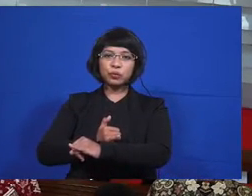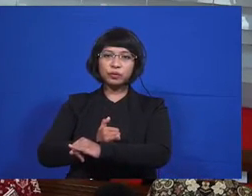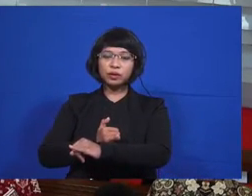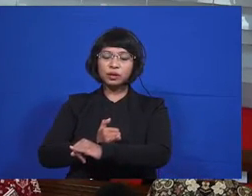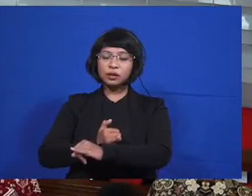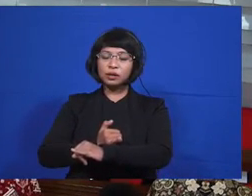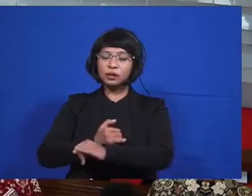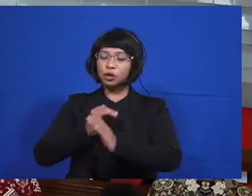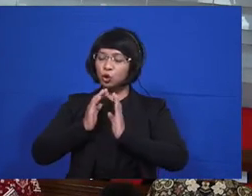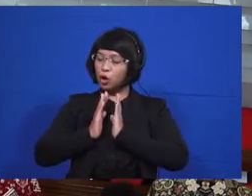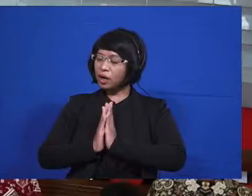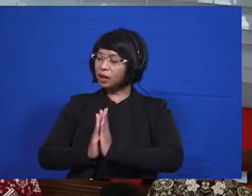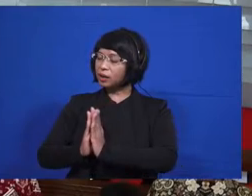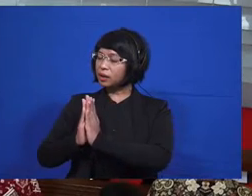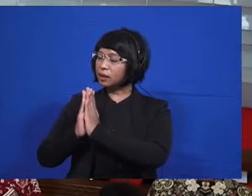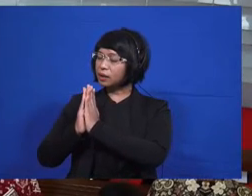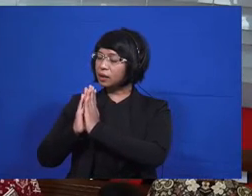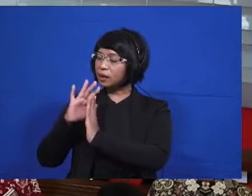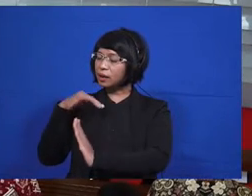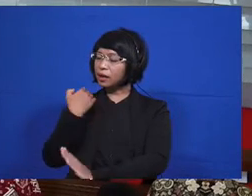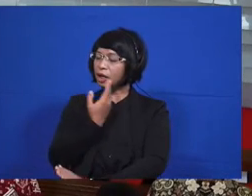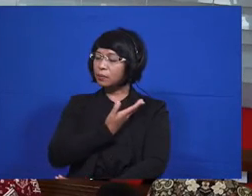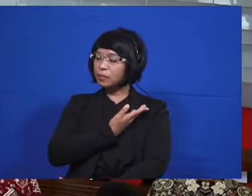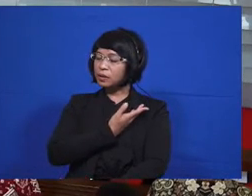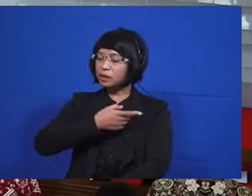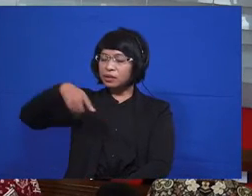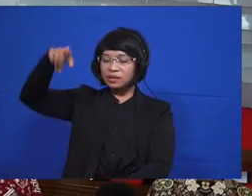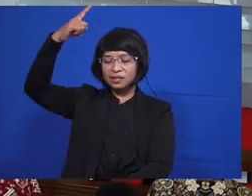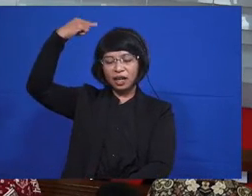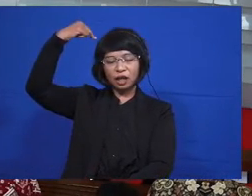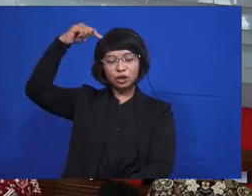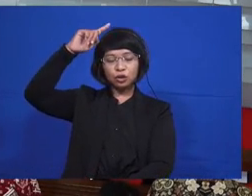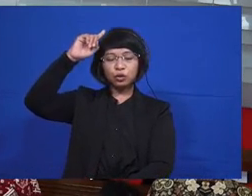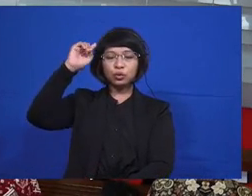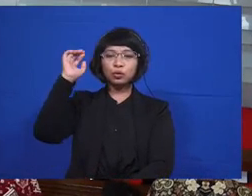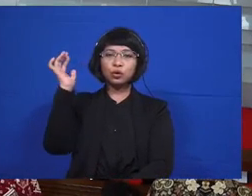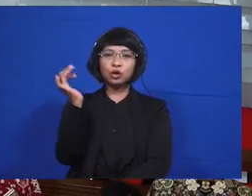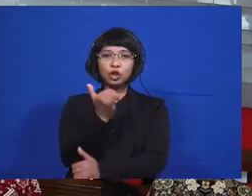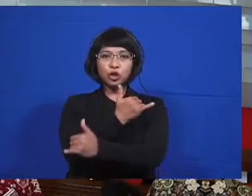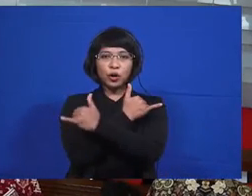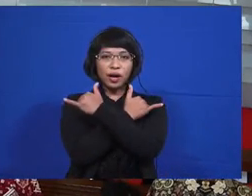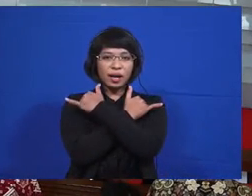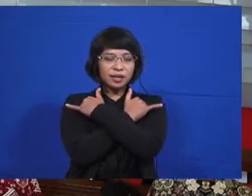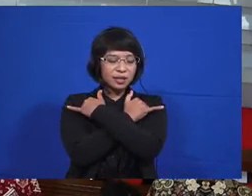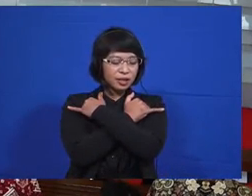doakanlah kami. Santo Yohanes Pembaptis,